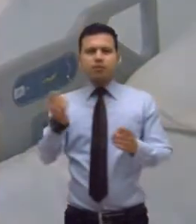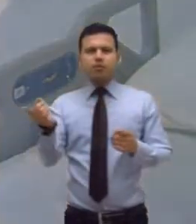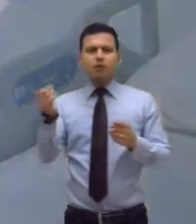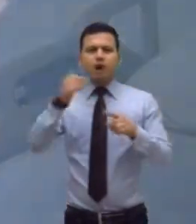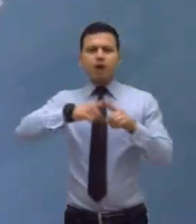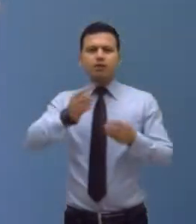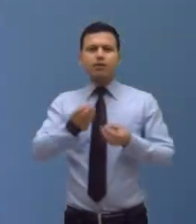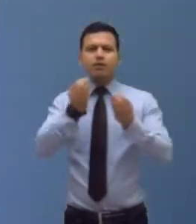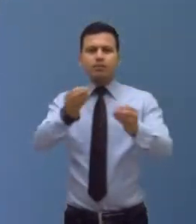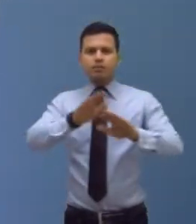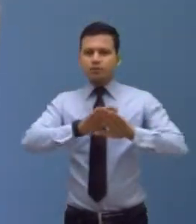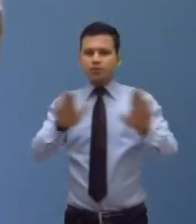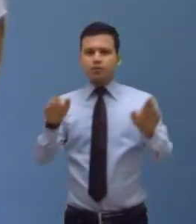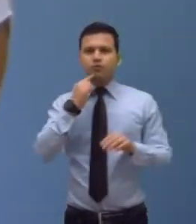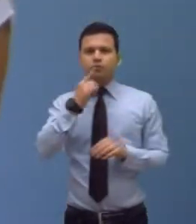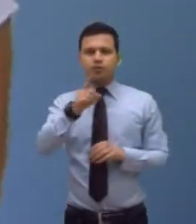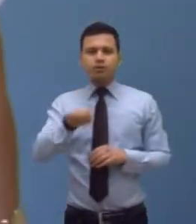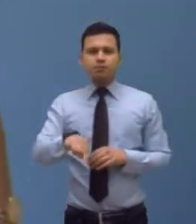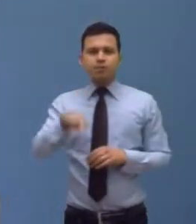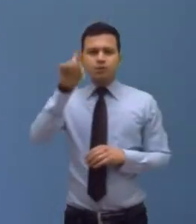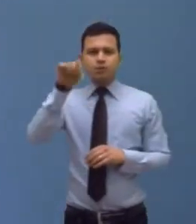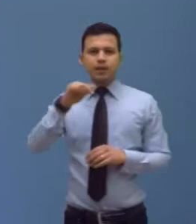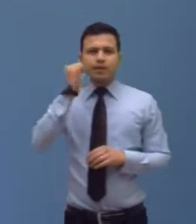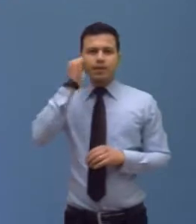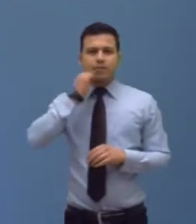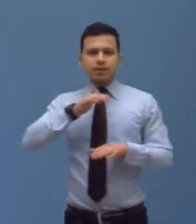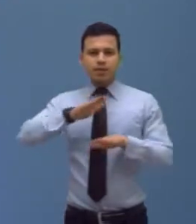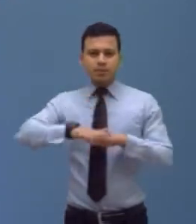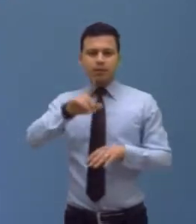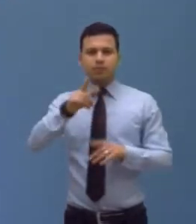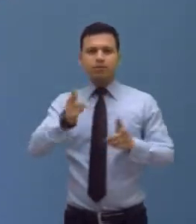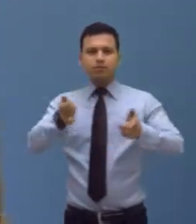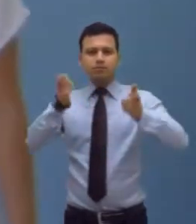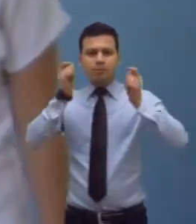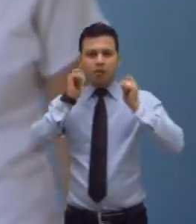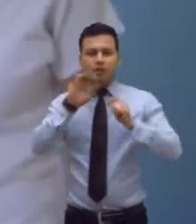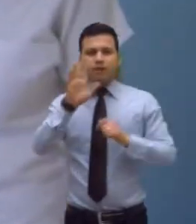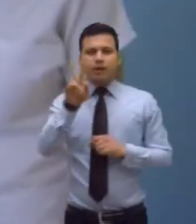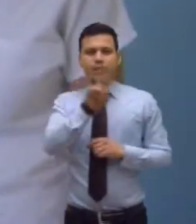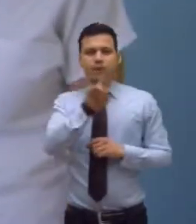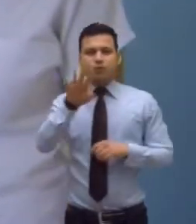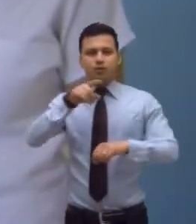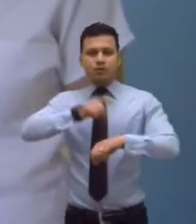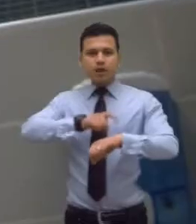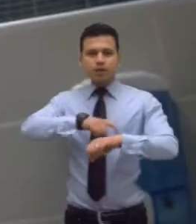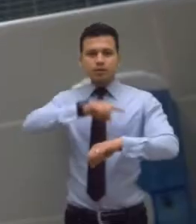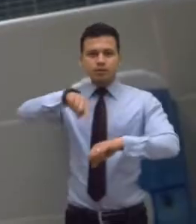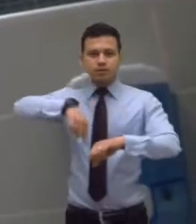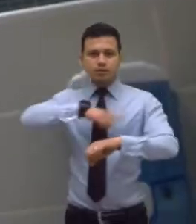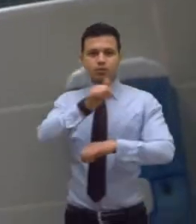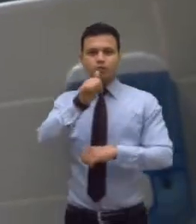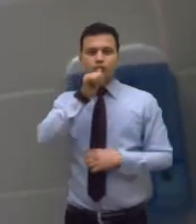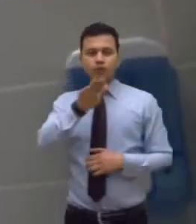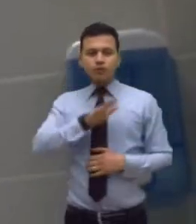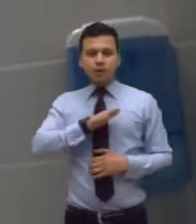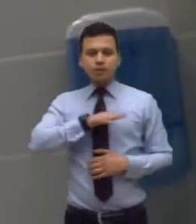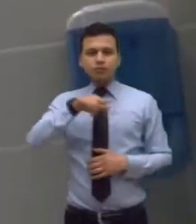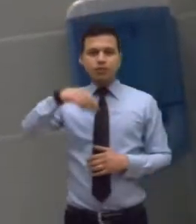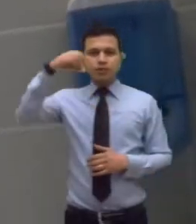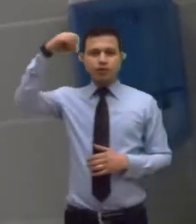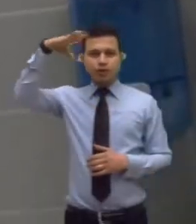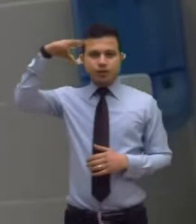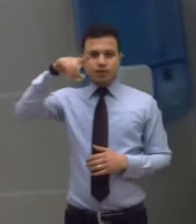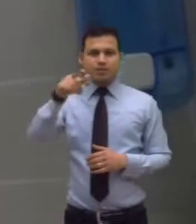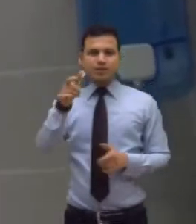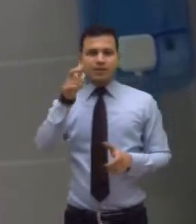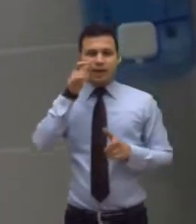verilmemektedir. Odanızda bulunan ve günlük temizliği yapılan banyo ve tuvaletinizde 24 saat sıcak su bulunmaktadır. Işıkların